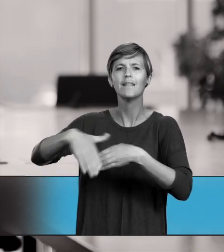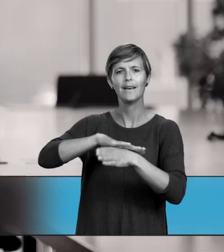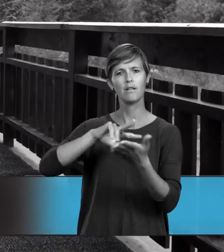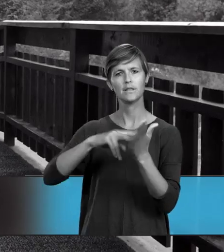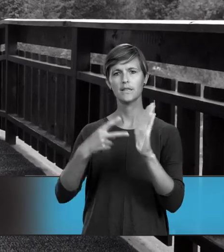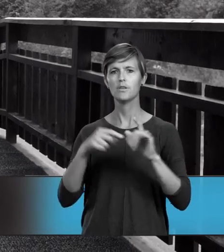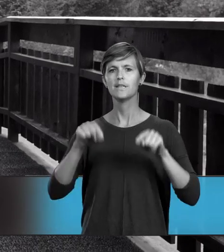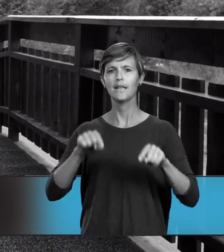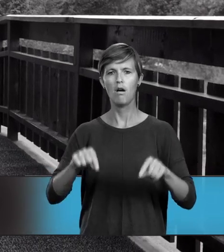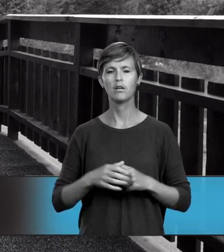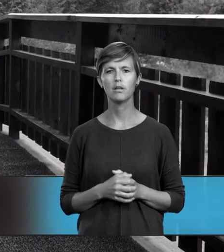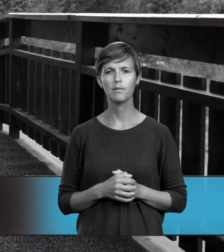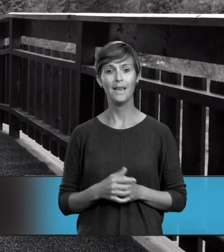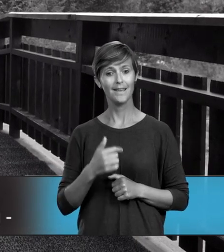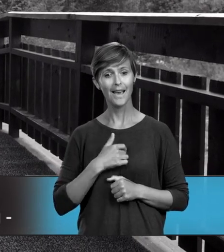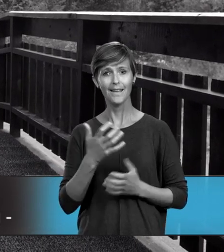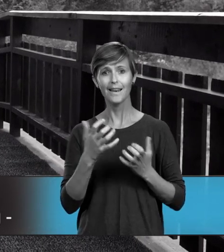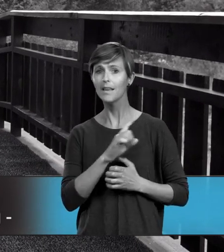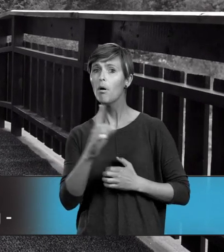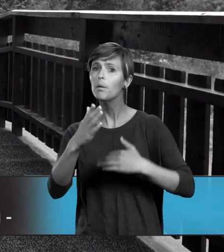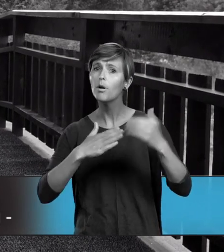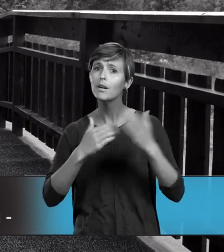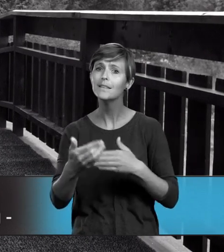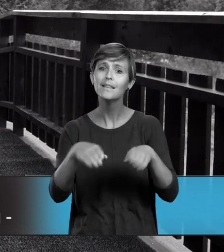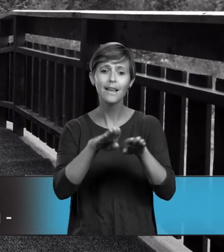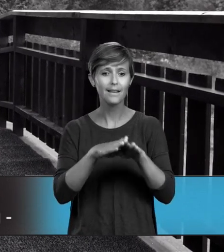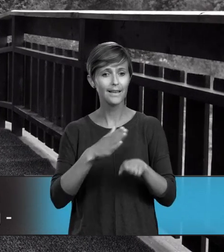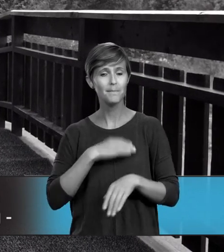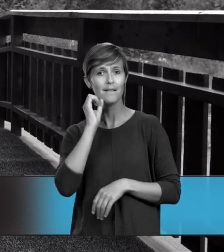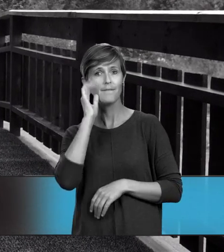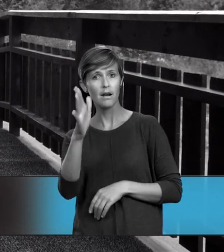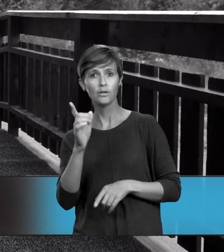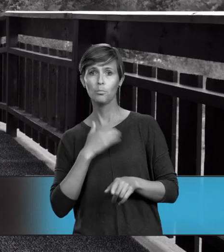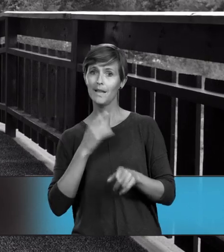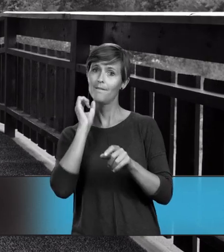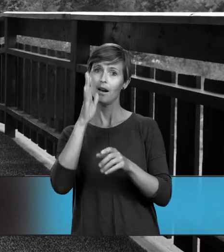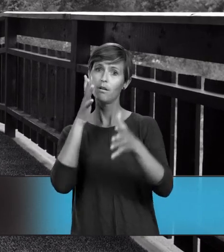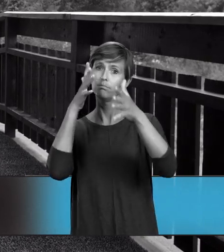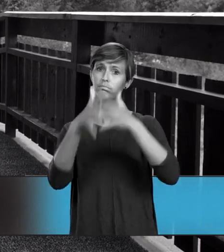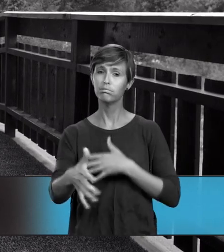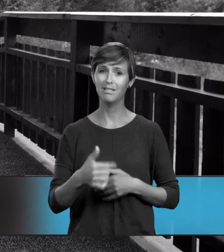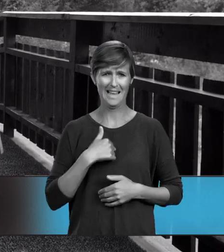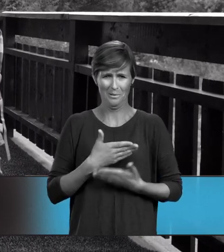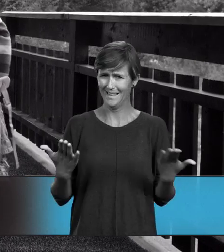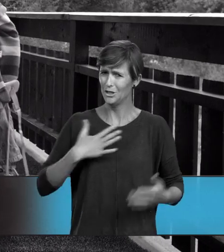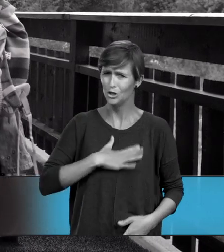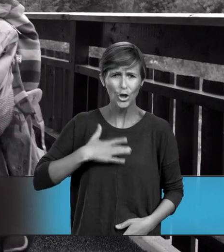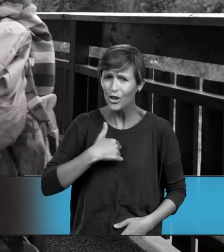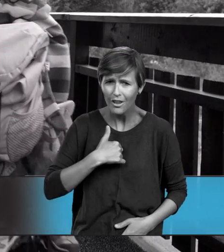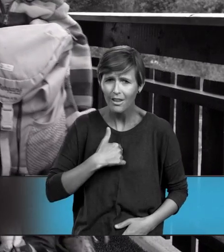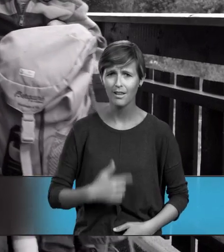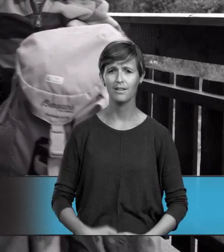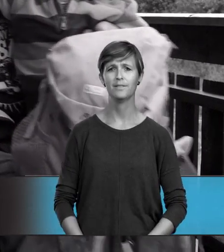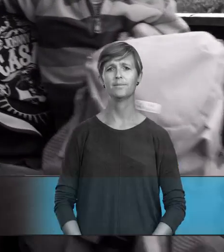forhold til når du innvilges assistanse i dag. Jeg trenger jo bare praktisk tilrettelegging i hverdagen for å få hverdagen min til å gå opp. Jeg er